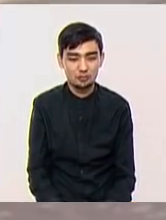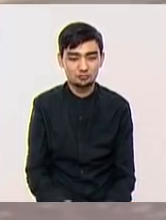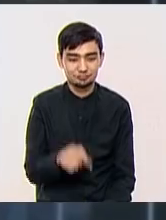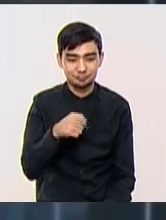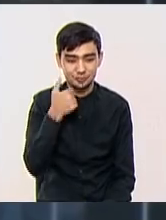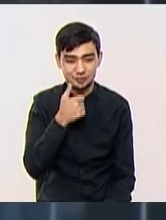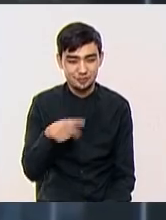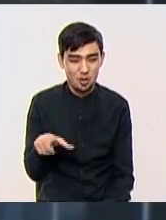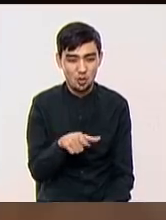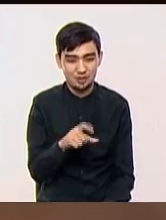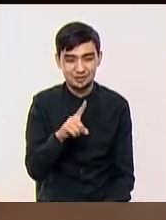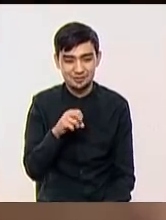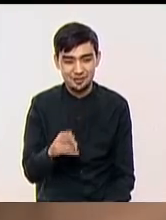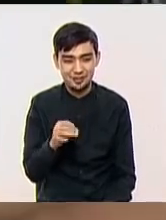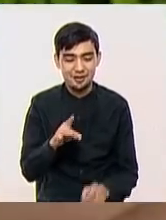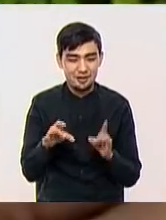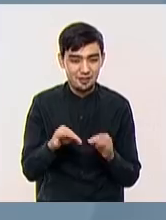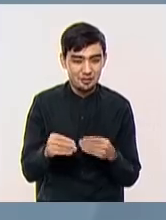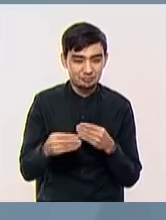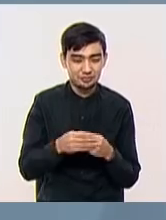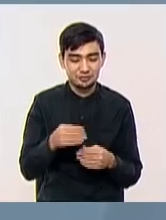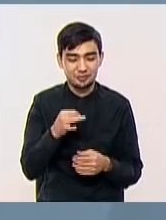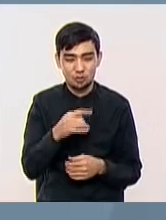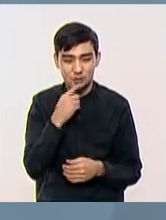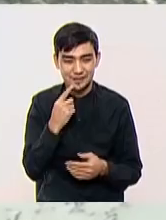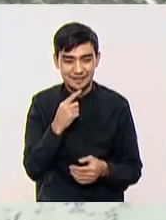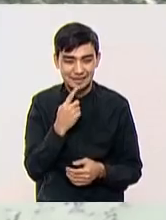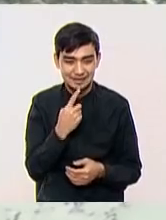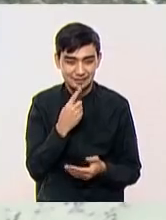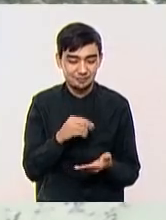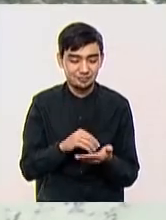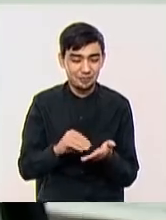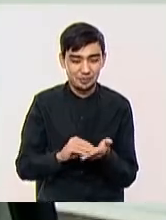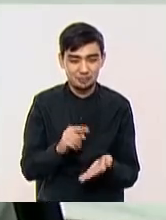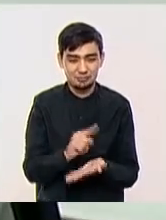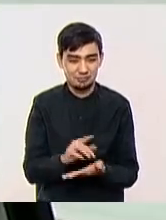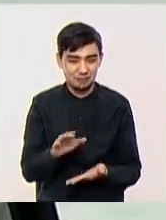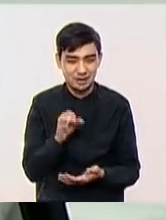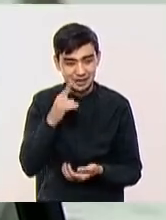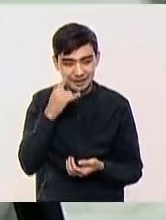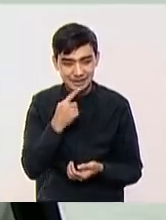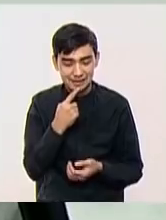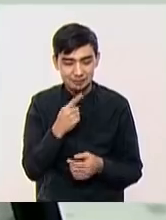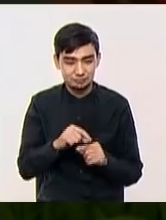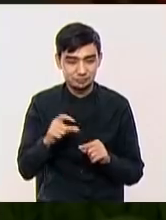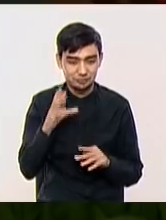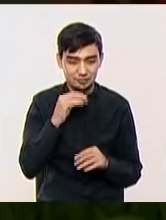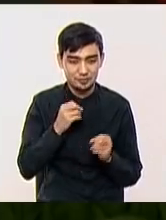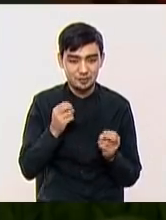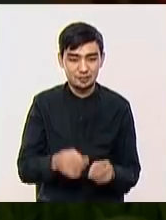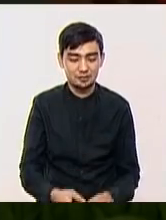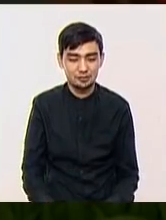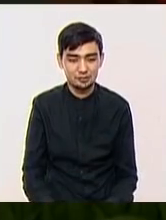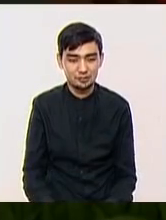Ендігіде жол белгілері, жарнама, нұсқаулар мен ас мәзірін орыс тілінде жазу міндеттемес. Бұл қазақ тілінің мәртебесін көтеру ме?